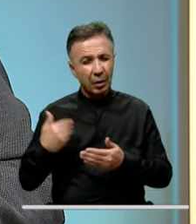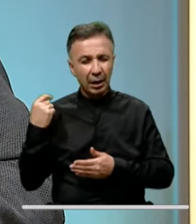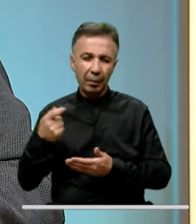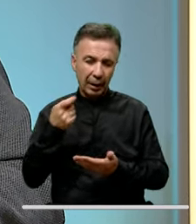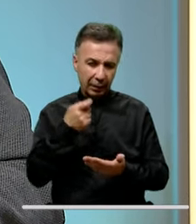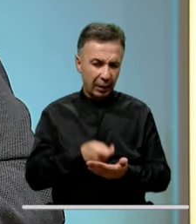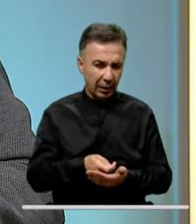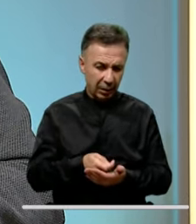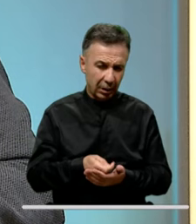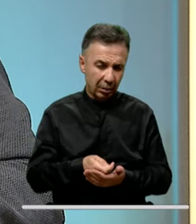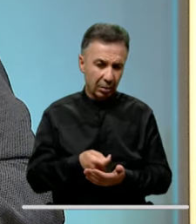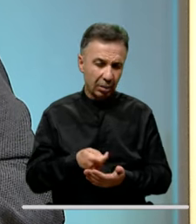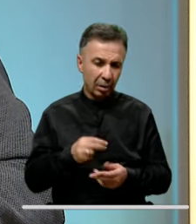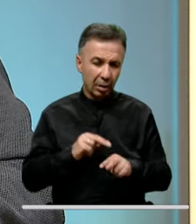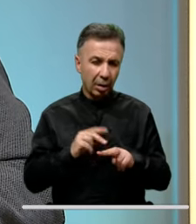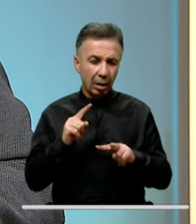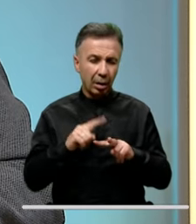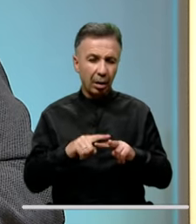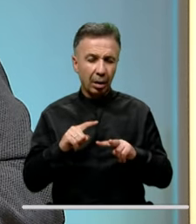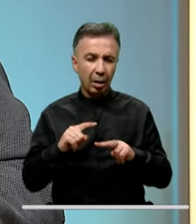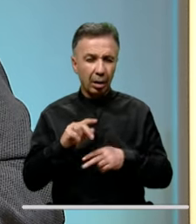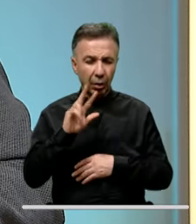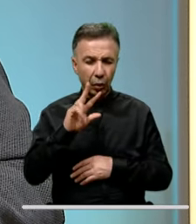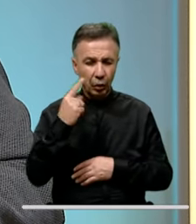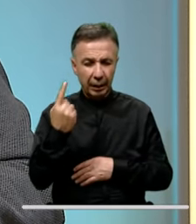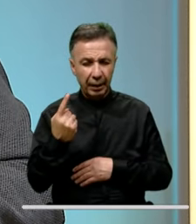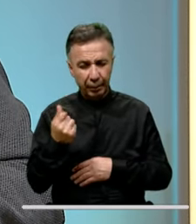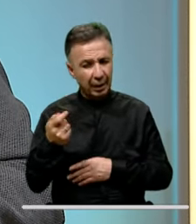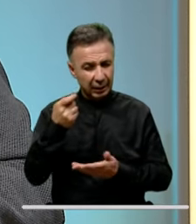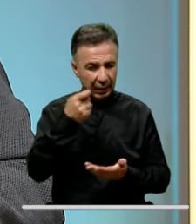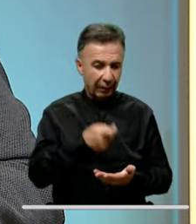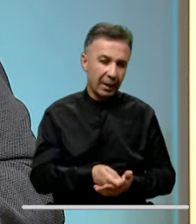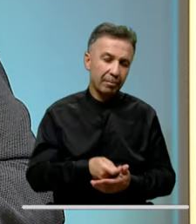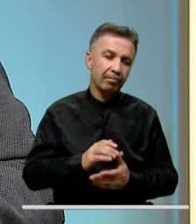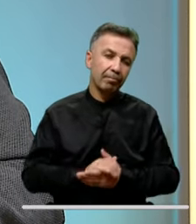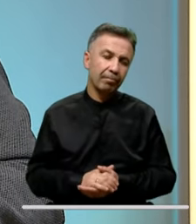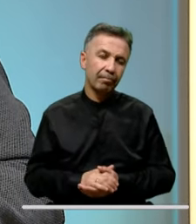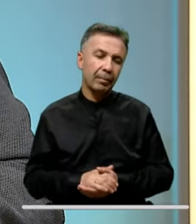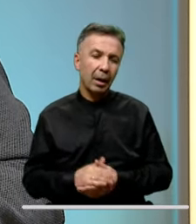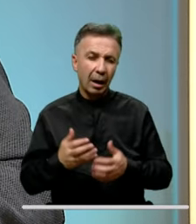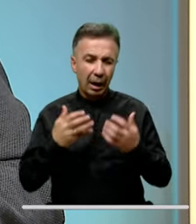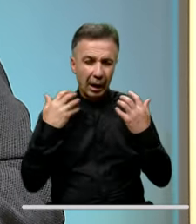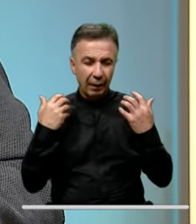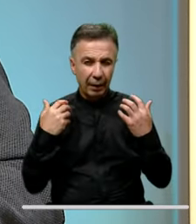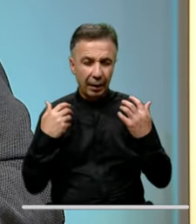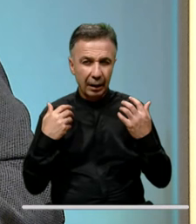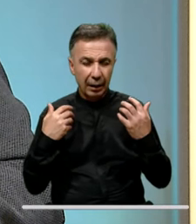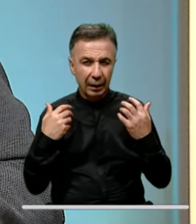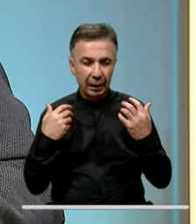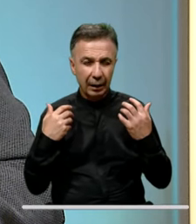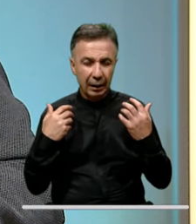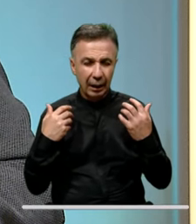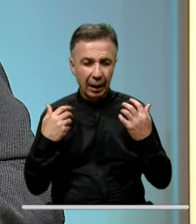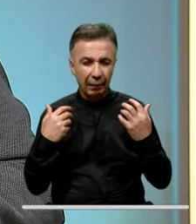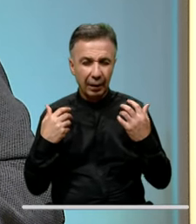Doğru mu anladım? Evet. Kapora olarak bir kısmını 1/3'ünü verdim. 2/3'ü kaldı. Anladım. Hayvanı daha sonra emanet olarak bayram